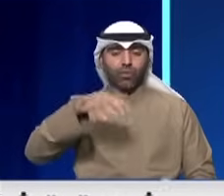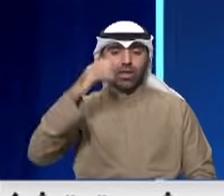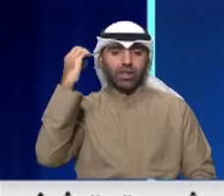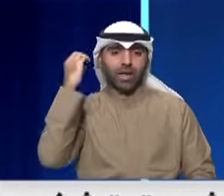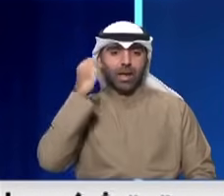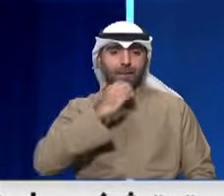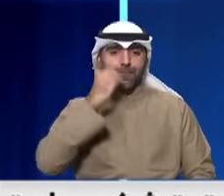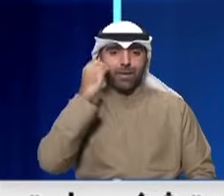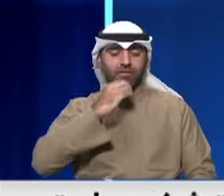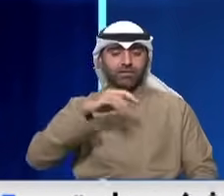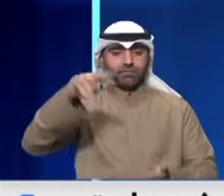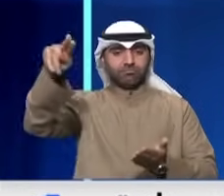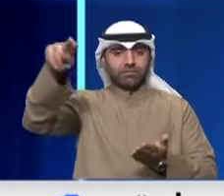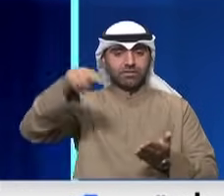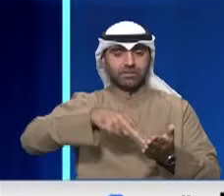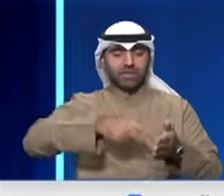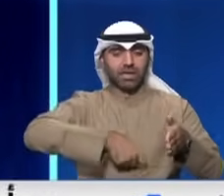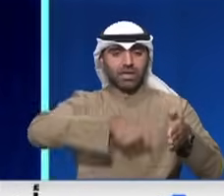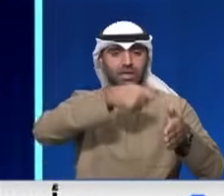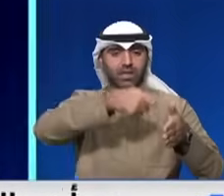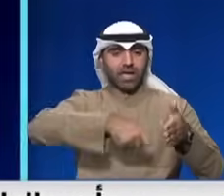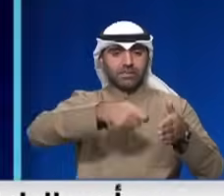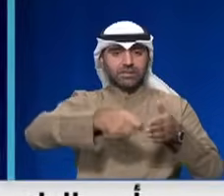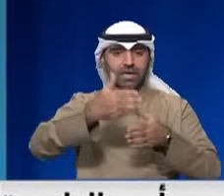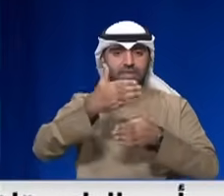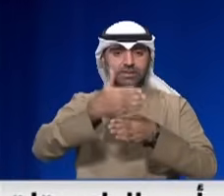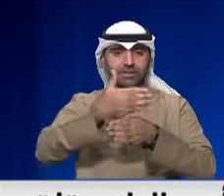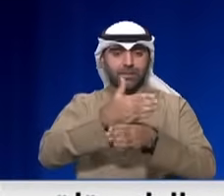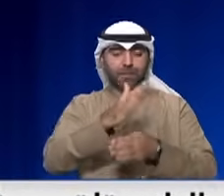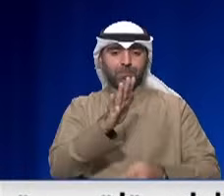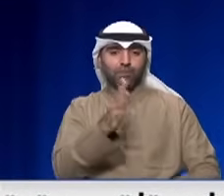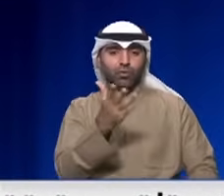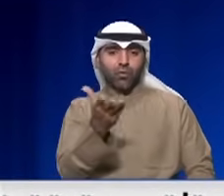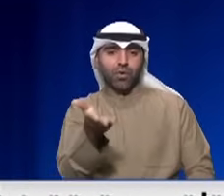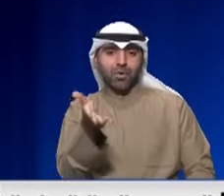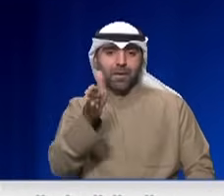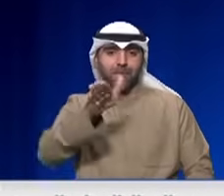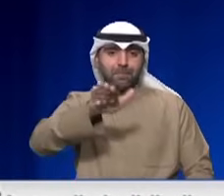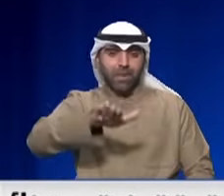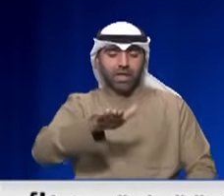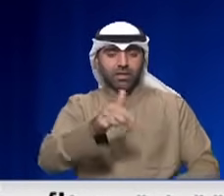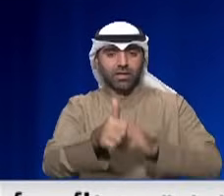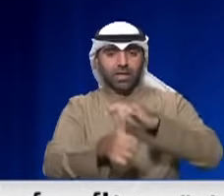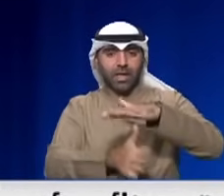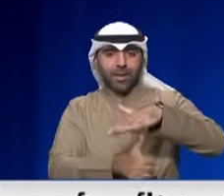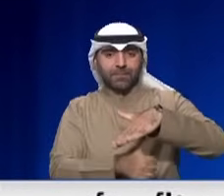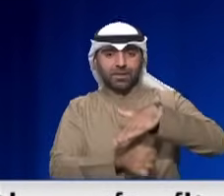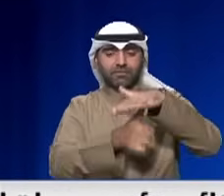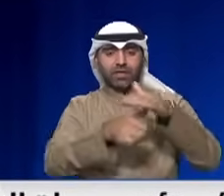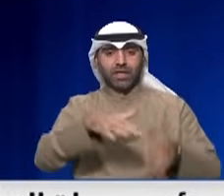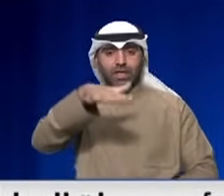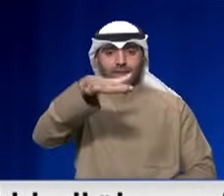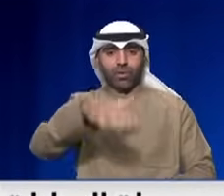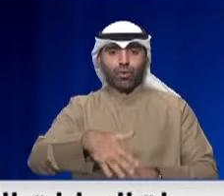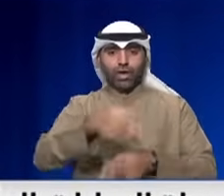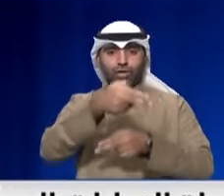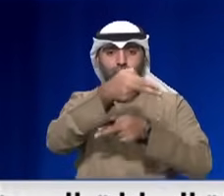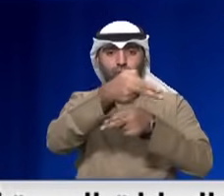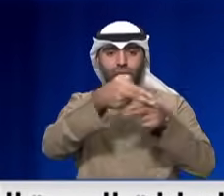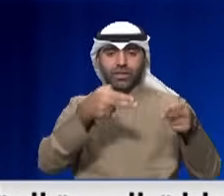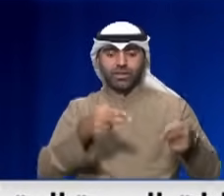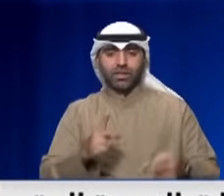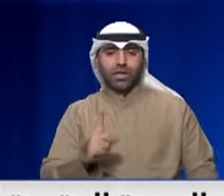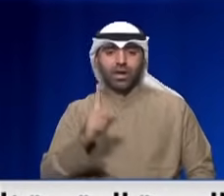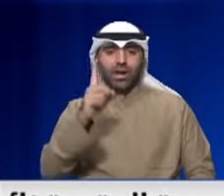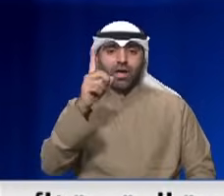ديوان الرئاسه عبر فيها سموه عن خالص تعازيه بوفاه المغفور له باذن الله تعالى صاحب السمو امير البلاد